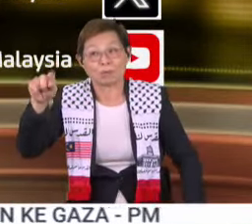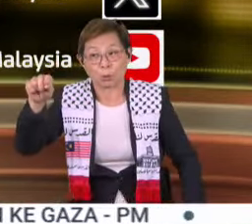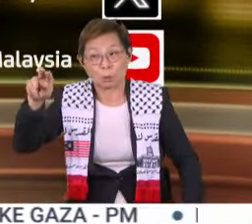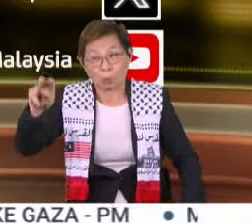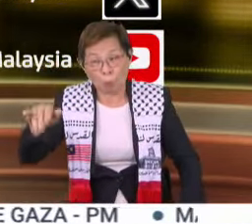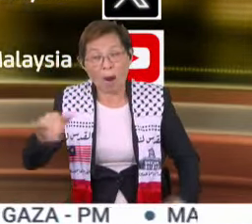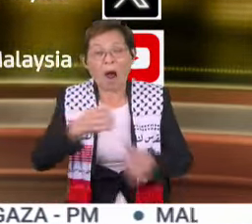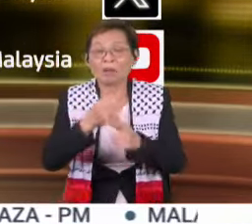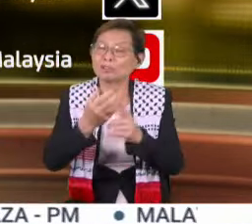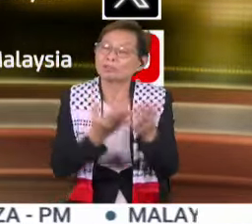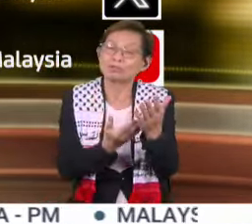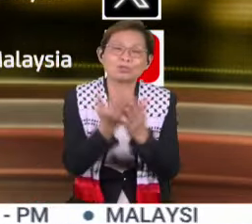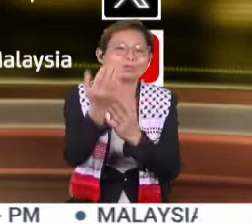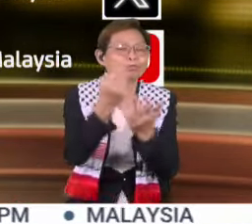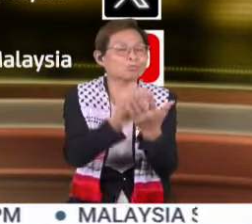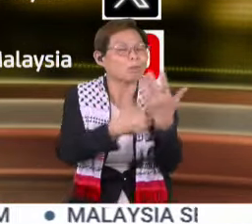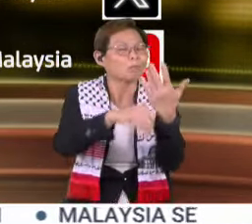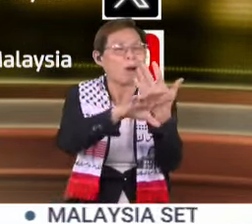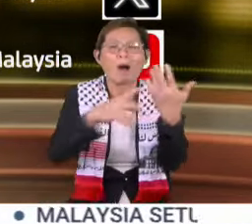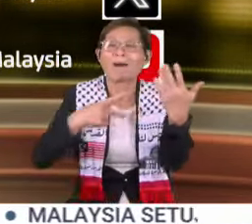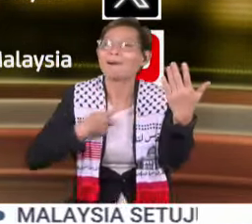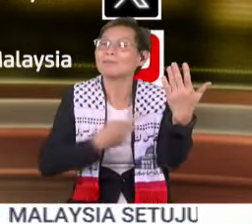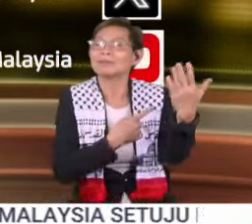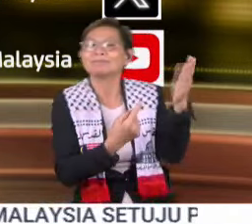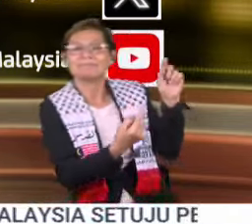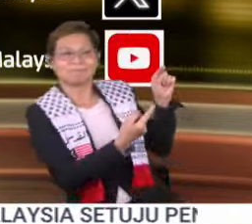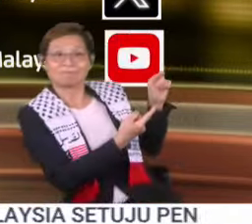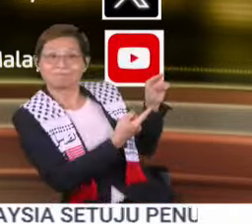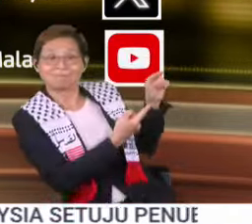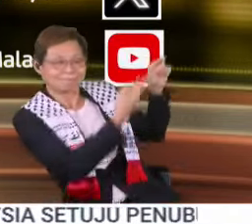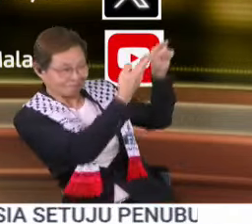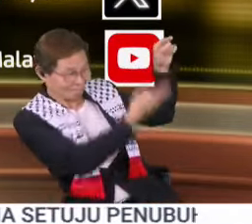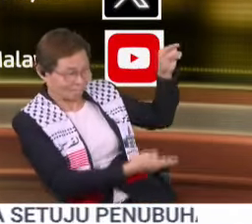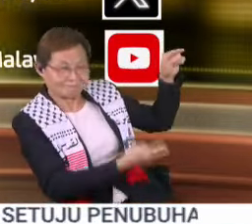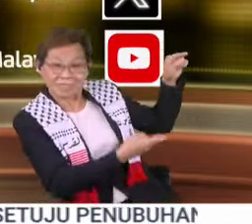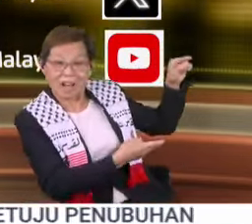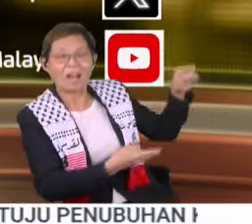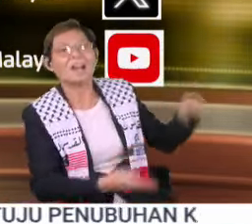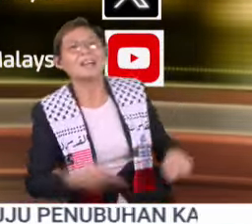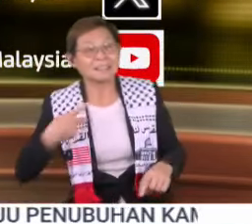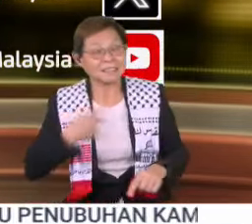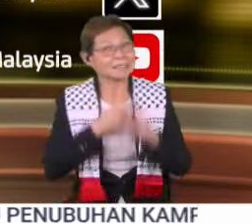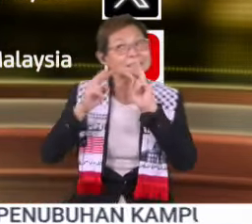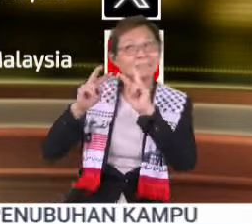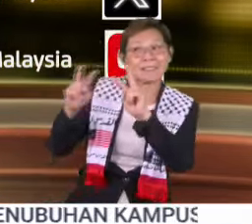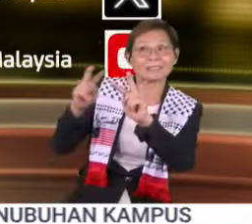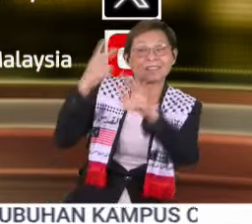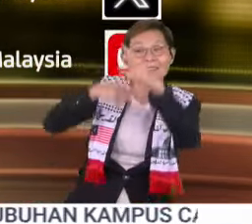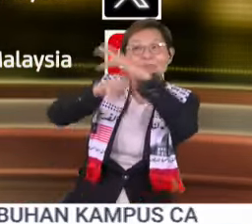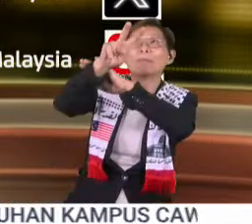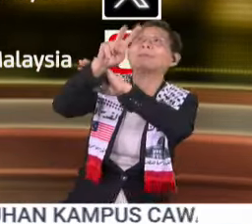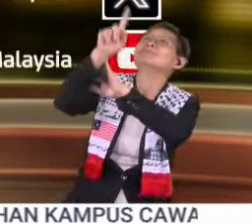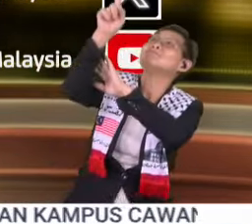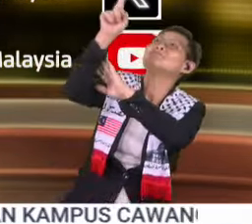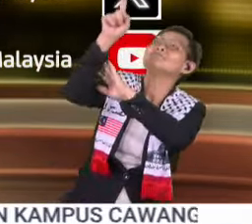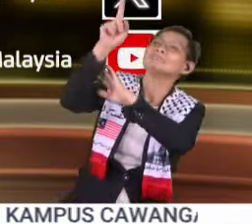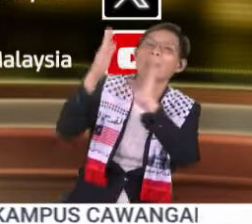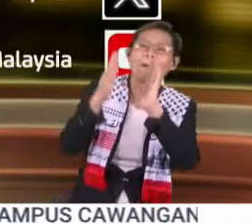www.met.gov.my ataupun terus ke laman media sosial kami seperti yang tertera di sini. Sebelum berpisah, kita saksikan dulu ramalan cuaca